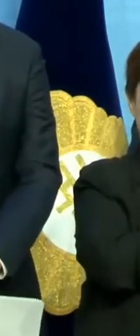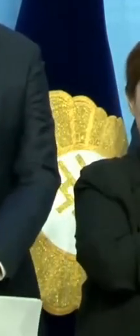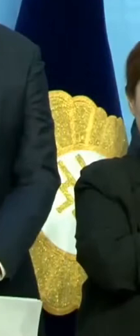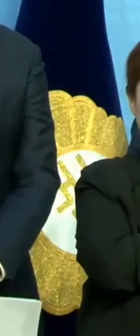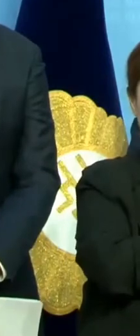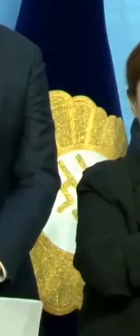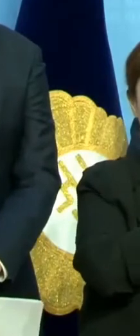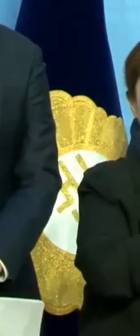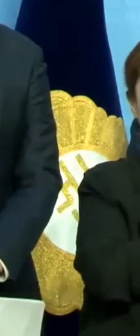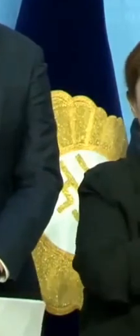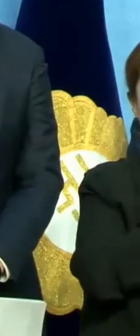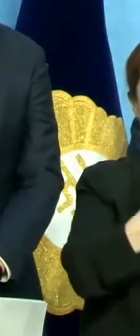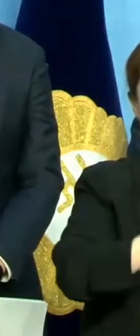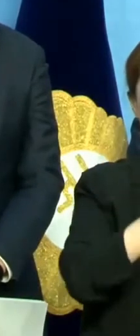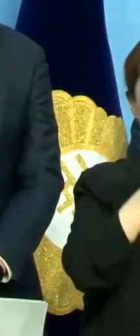우리 유민이는 무슨 생각을 하고 있었을지